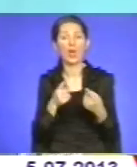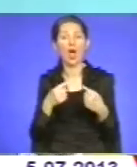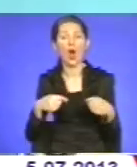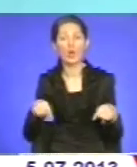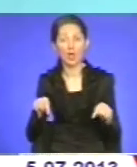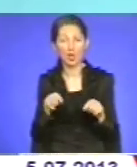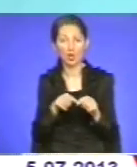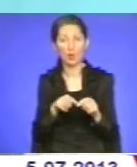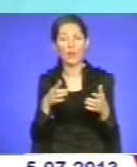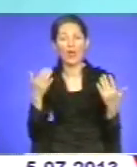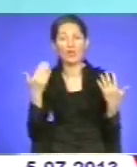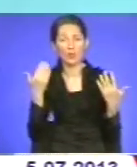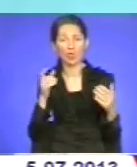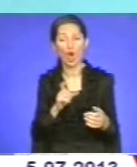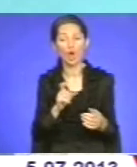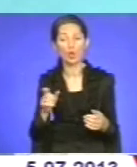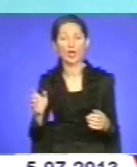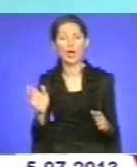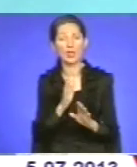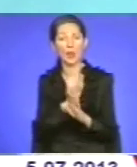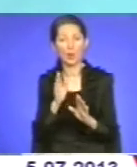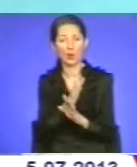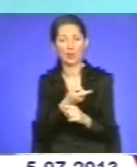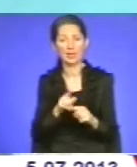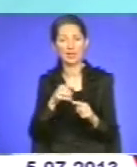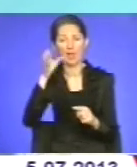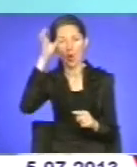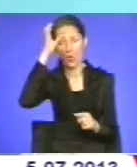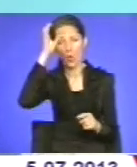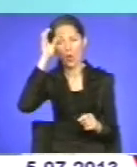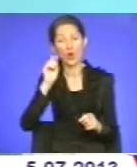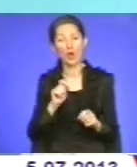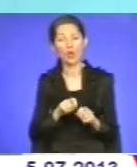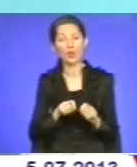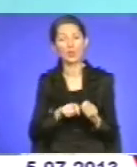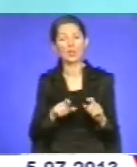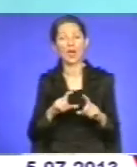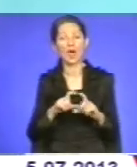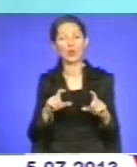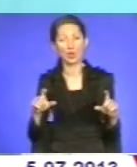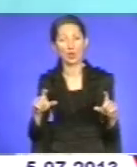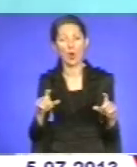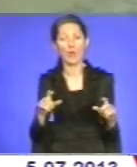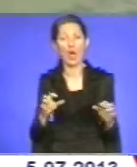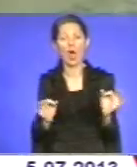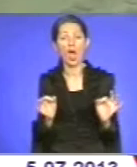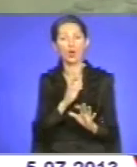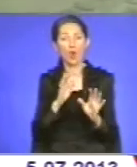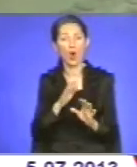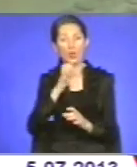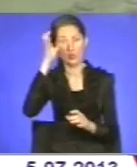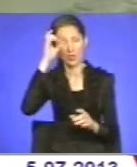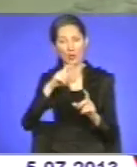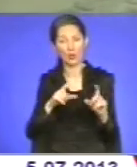організовувати відпочинок людей на лоні природи. Це науково-дослідна установа, екологоосвітня установа.